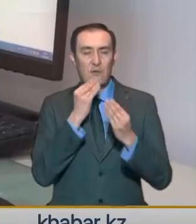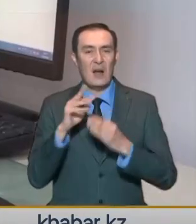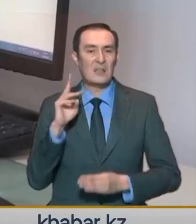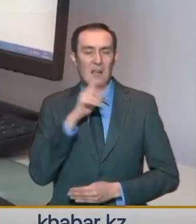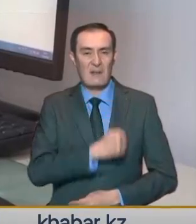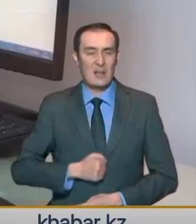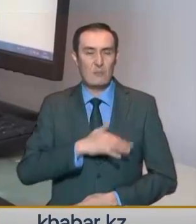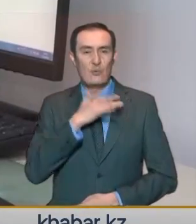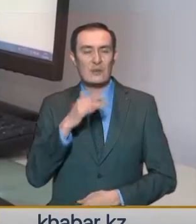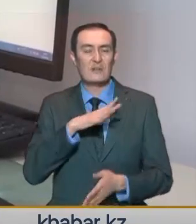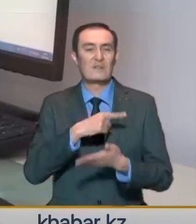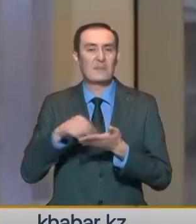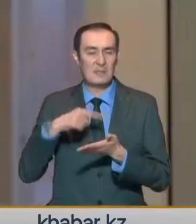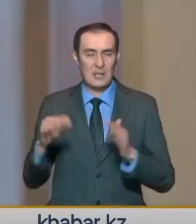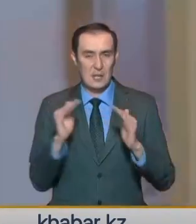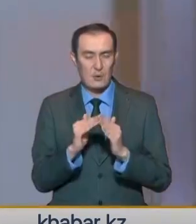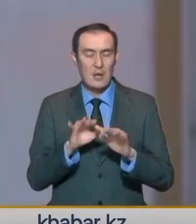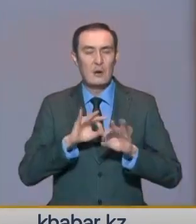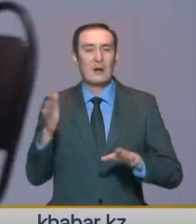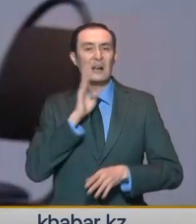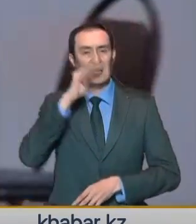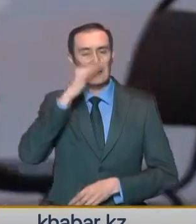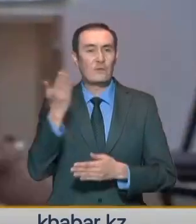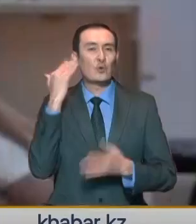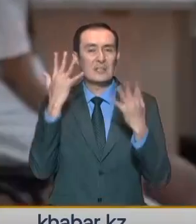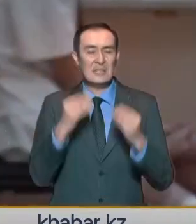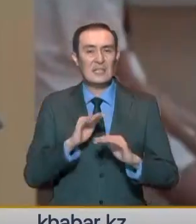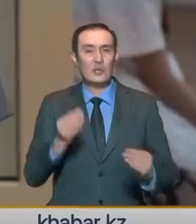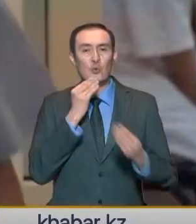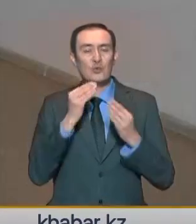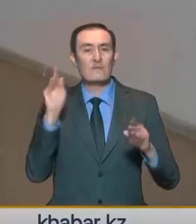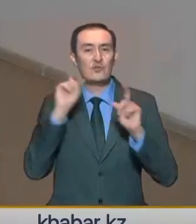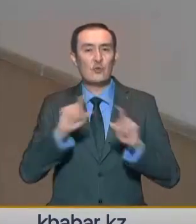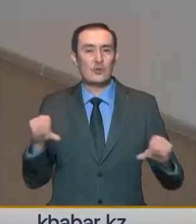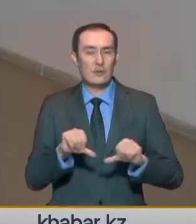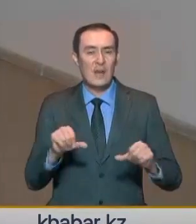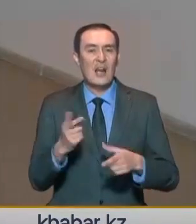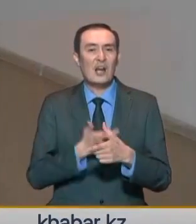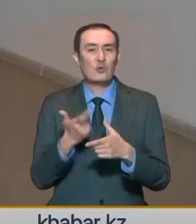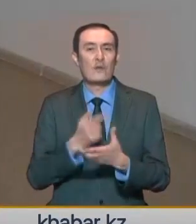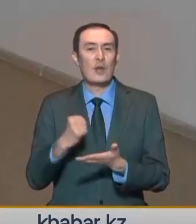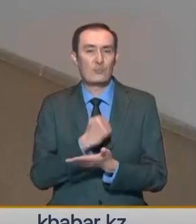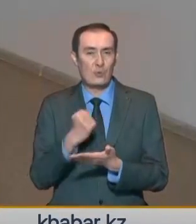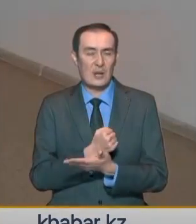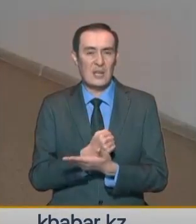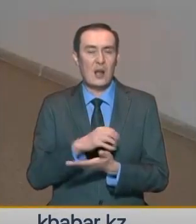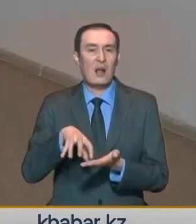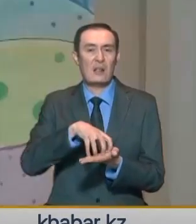отравления. Многих уже выписали домой. По словам родителей, в тот день дети поели в школьной столовой картофельное пюре и котлеты.